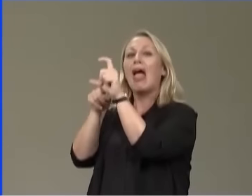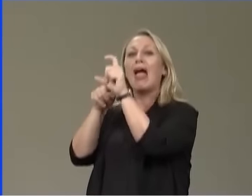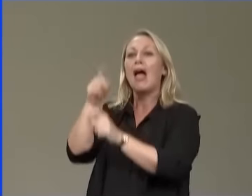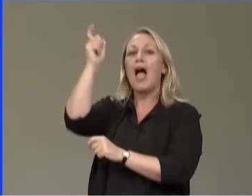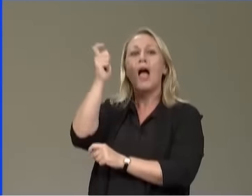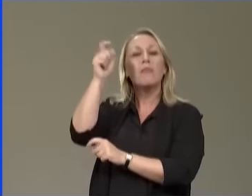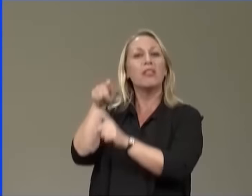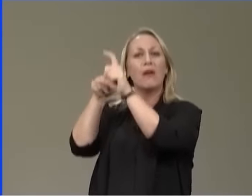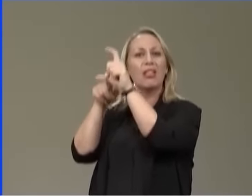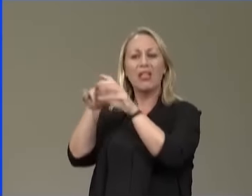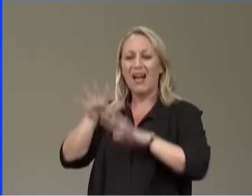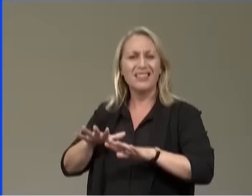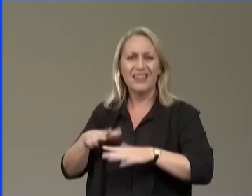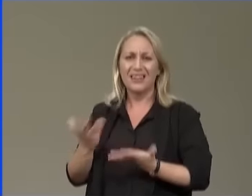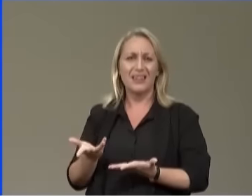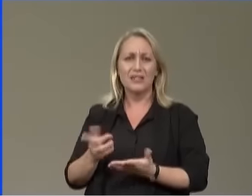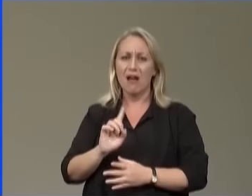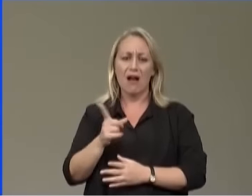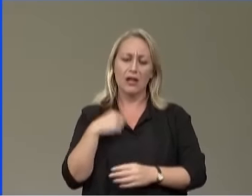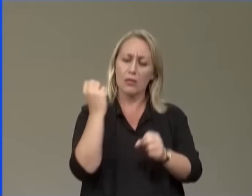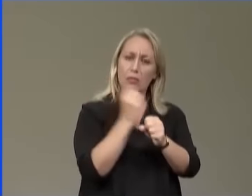επίδομα ανεργίας.